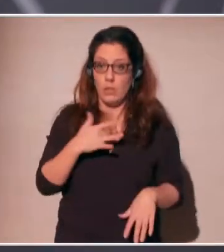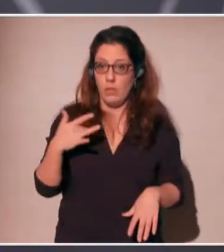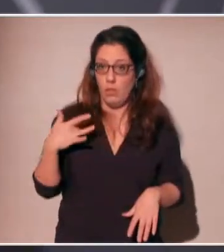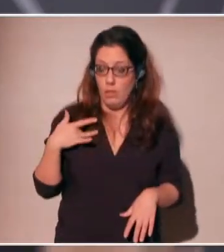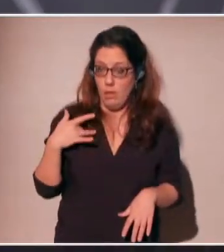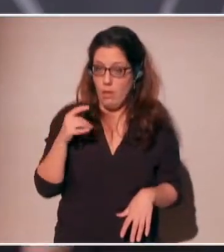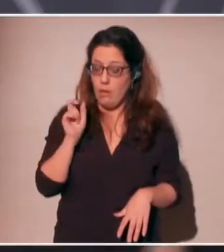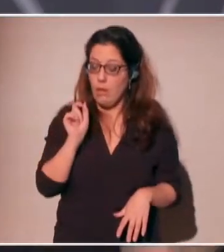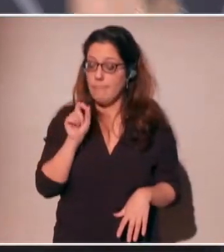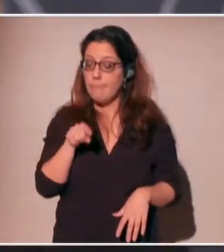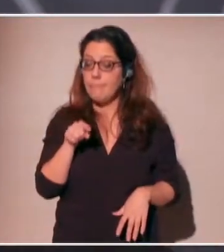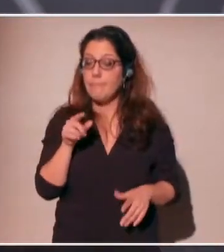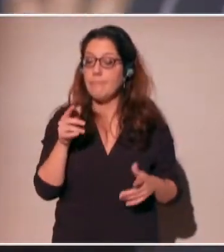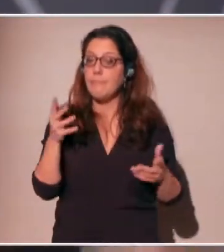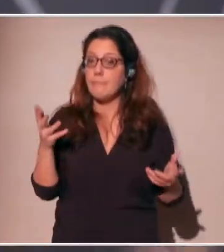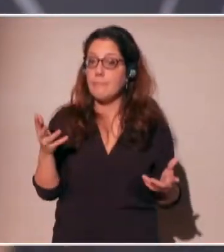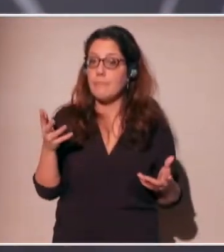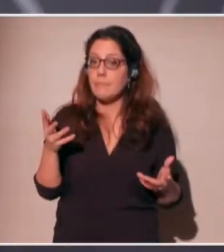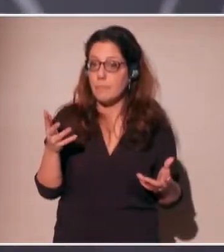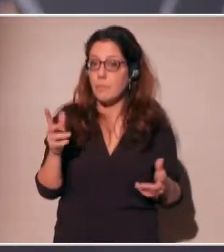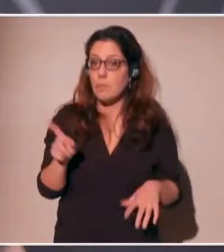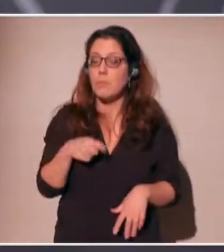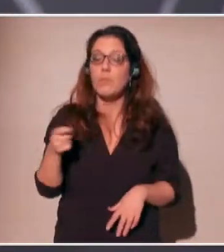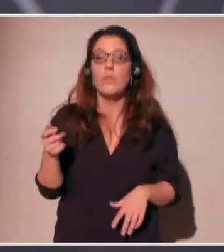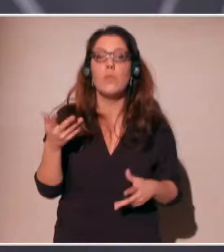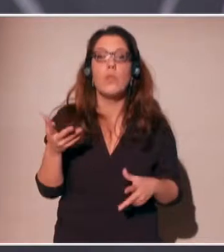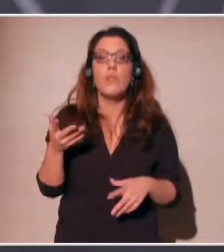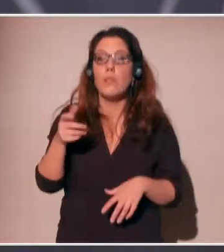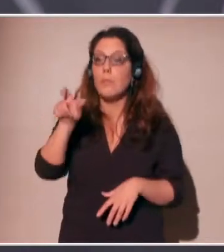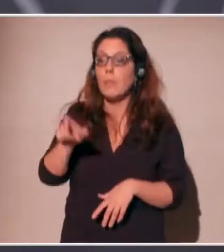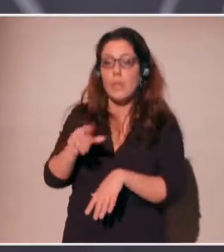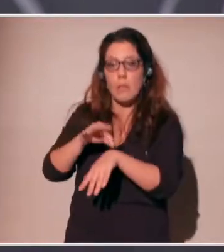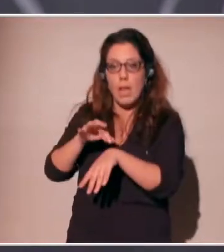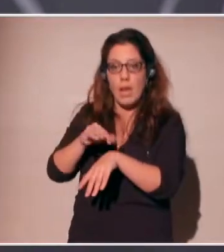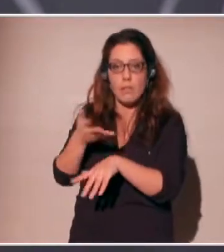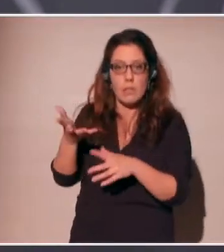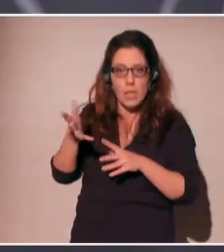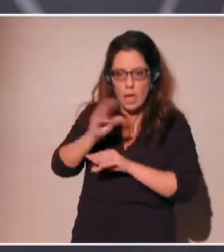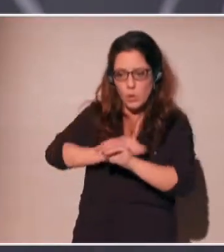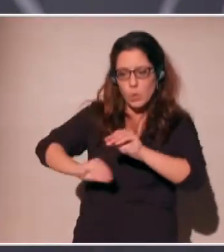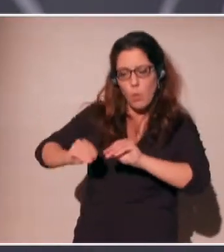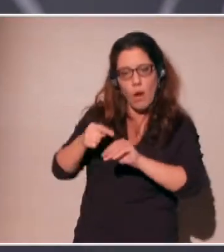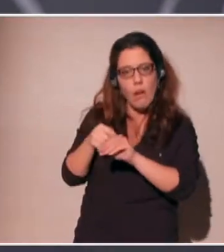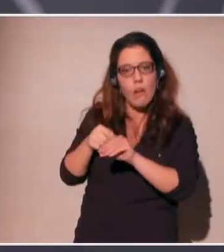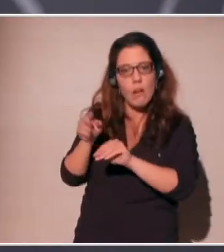il y a le soin prodigué à proprement parler, donc pas simplement